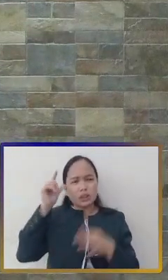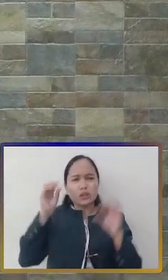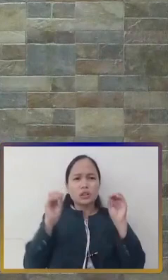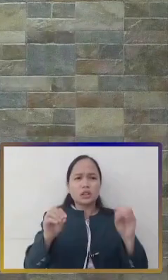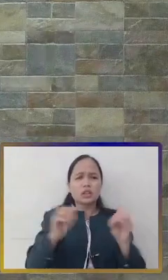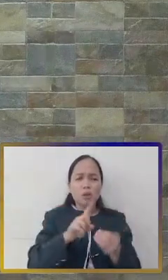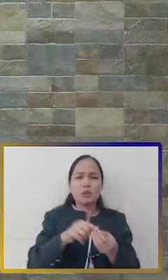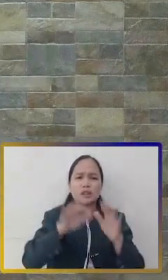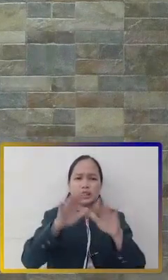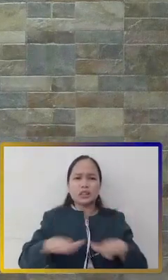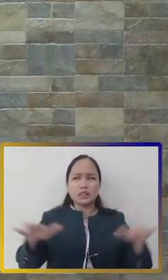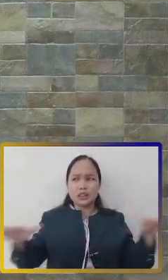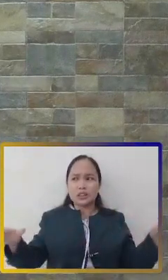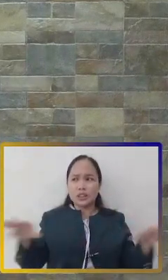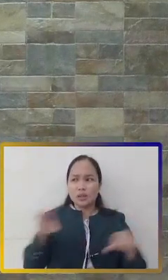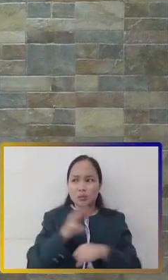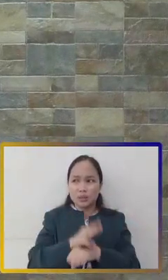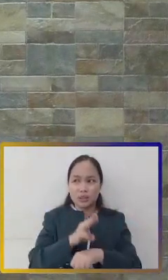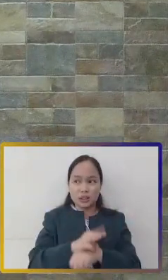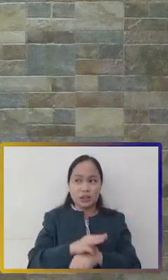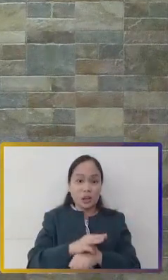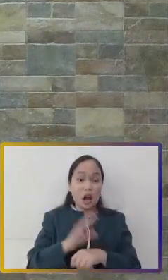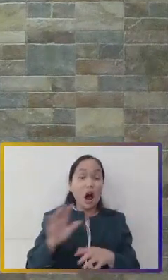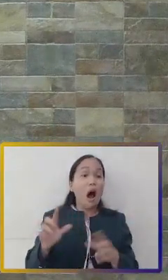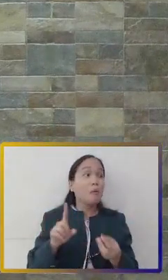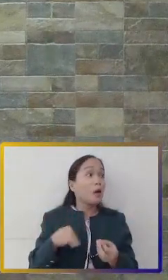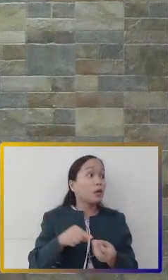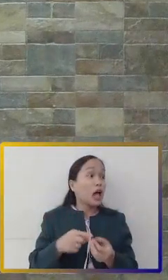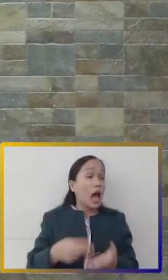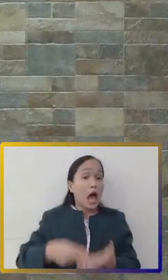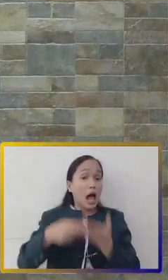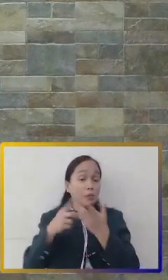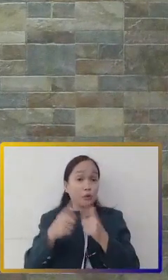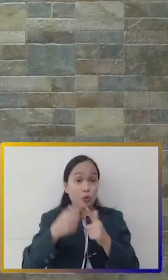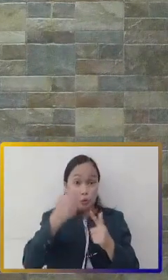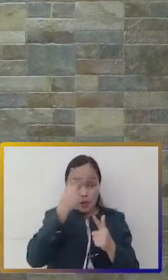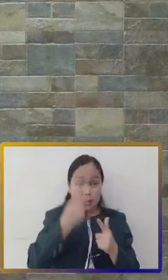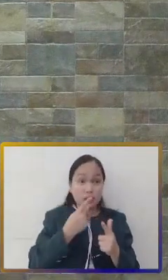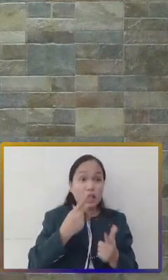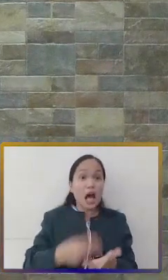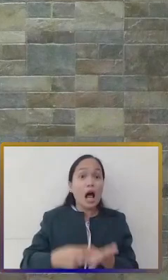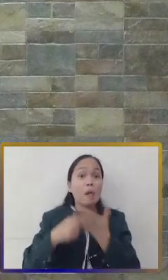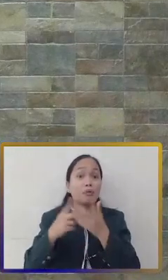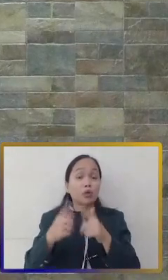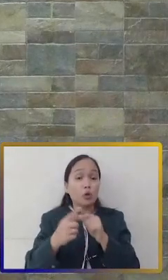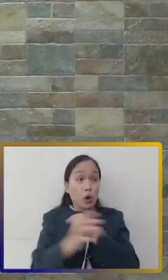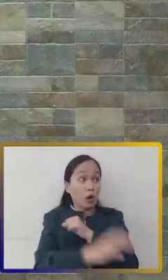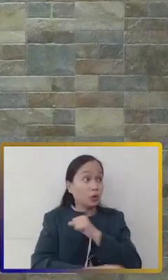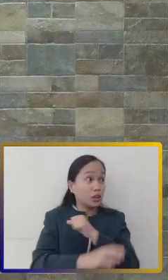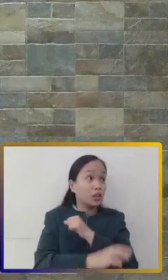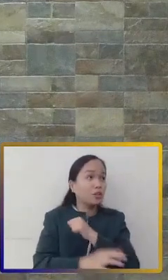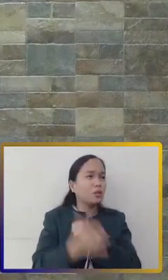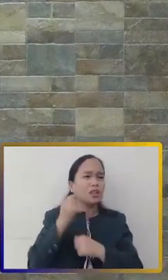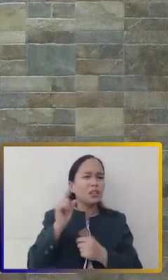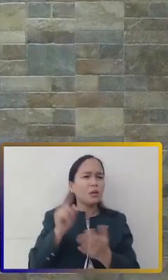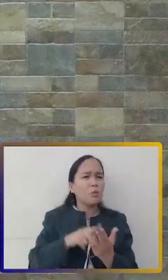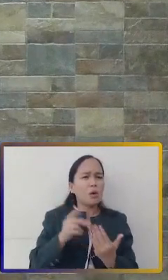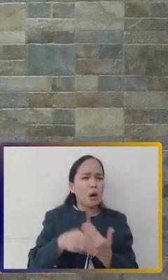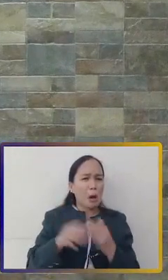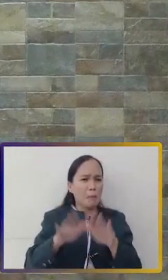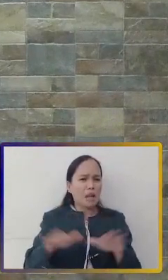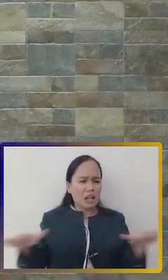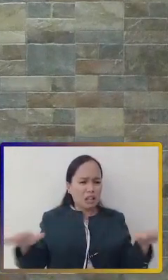sa children's ministry, doon sa ating tulong sa magulang, tulong sa bayan. You see, yung programa po na yan. Siyempre, lahat na nakikita nyo